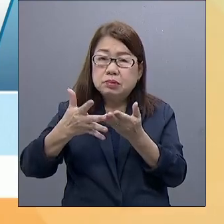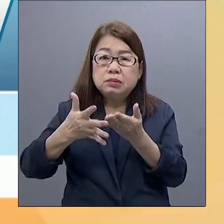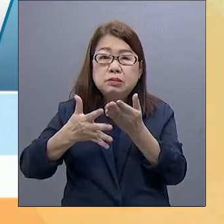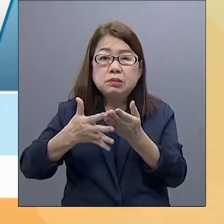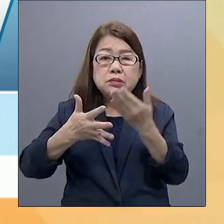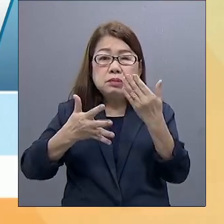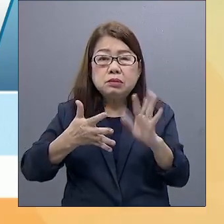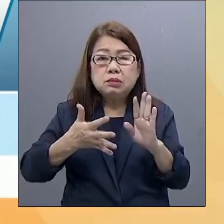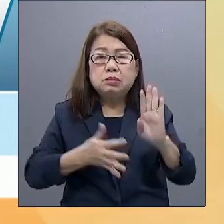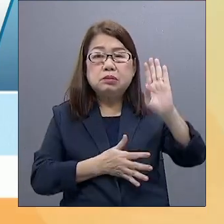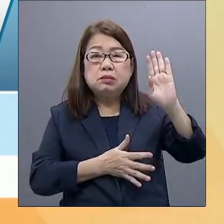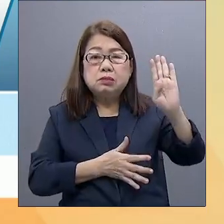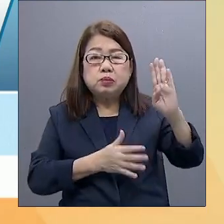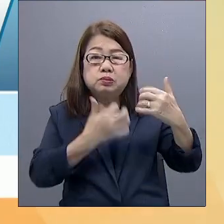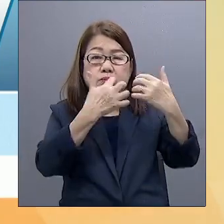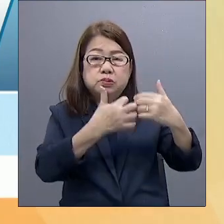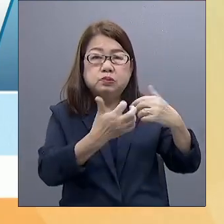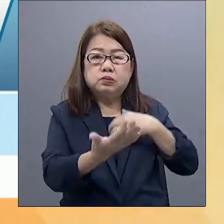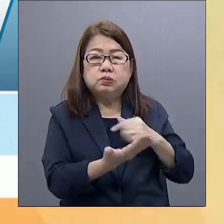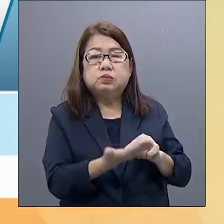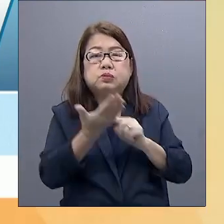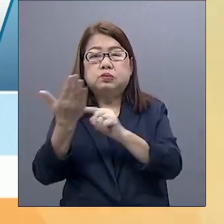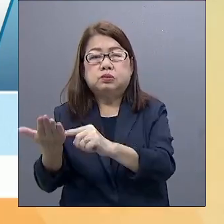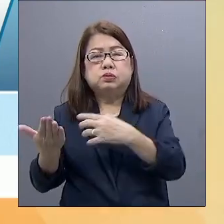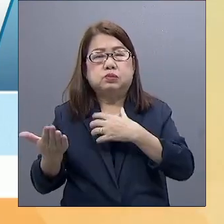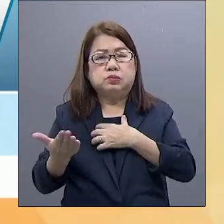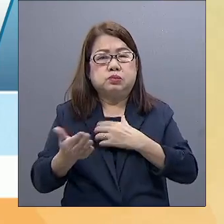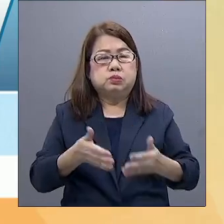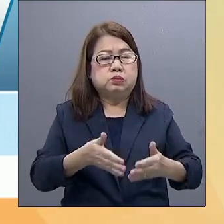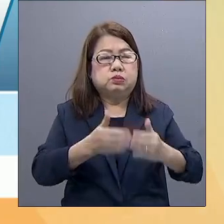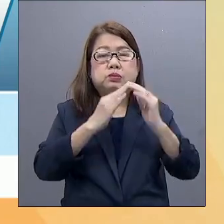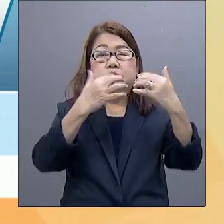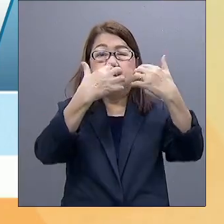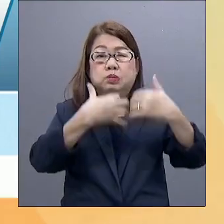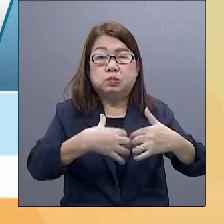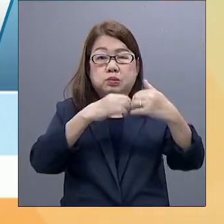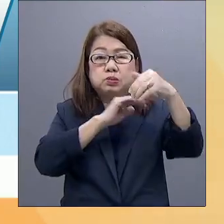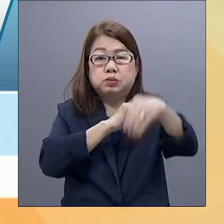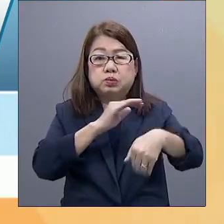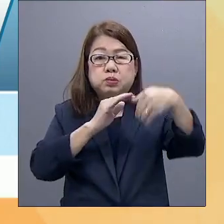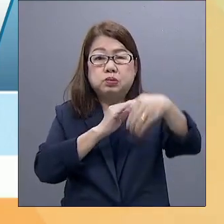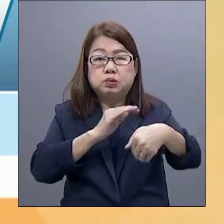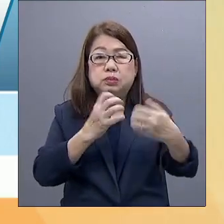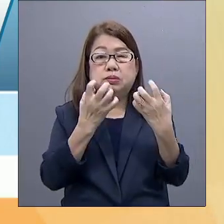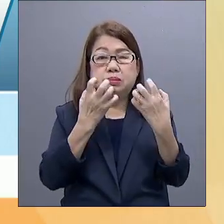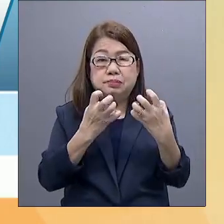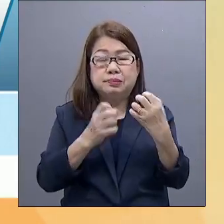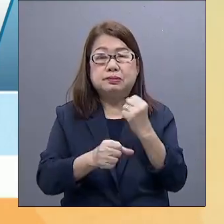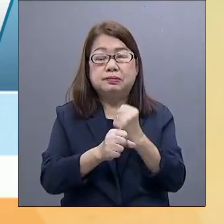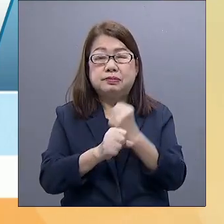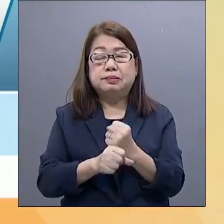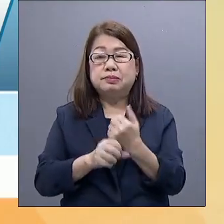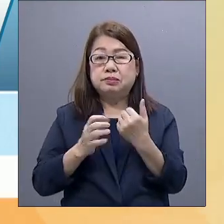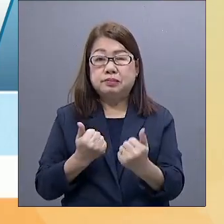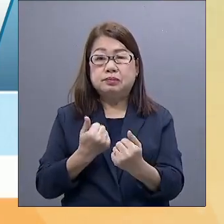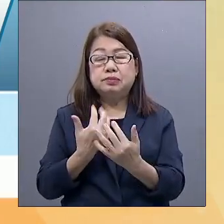อนุญาตนการประกบกจการ โรงโหินแล้เหนวาตอนนี้แค่อยู่ในขั้นตอนกันแล้วฟง